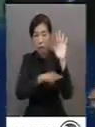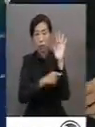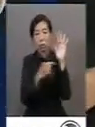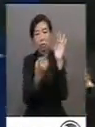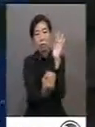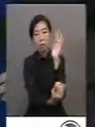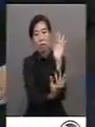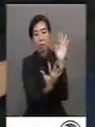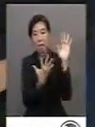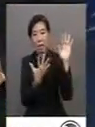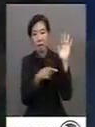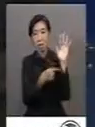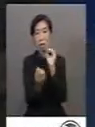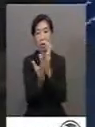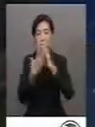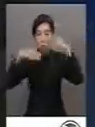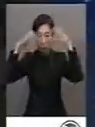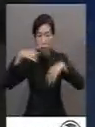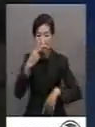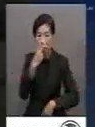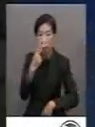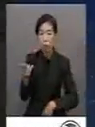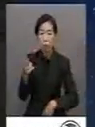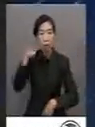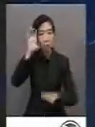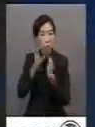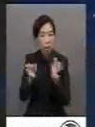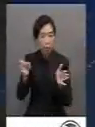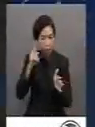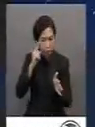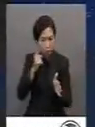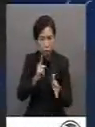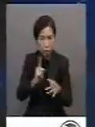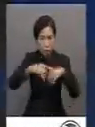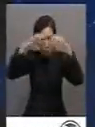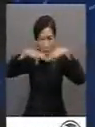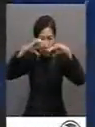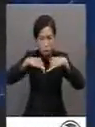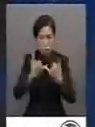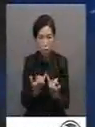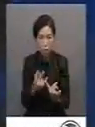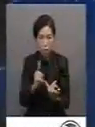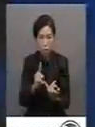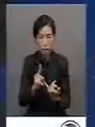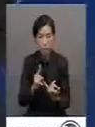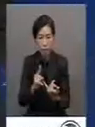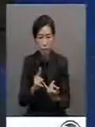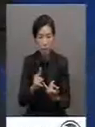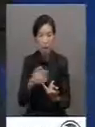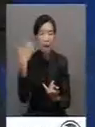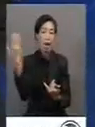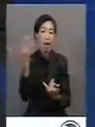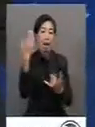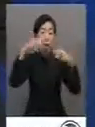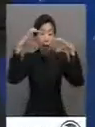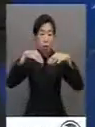ไทยนะครับก็ทำให้เกิดฝนนะครับถ้าดูในภาพรวมวันนี้แล้วนะครับอีกหนึ่งปัจจัยที่ทำให้เกิดฝนในช่วงของวันนี้นั่นก็คือหย่อมความกดอาก